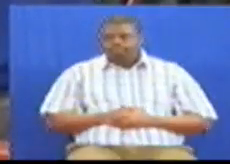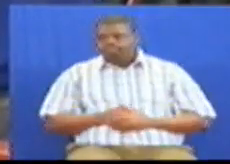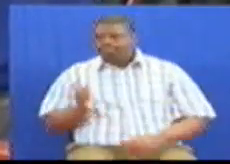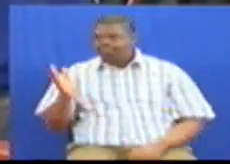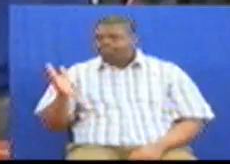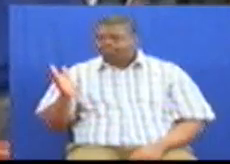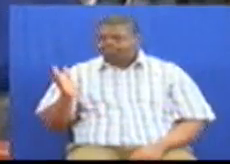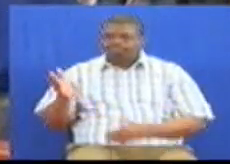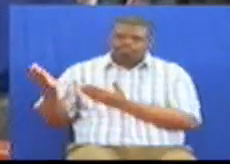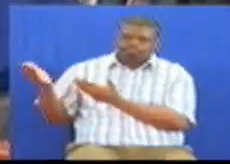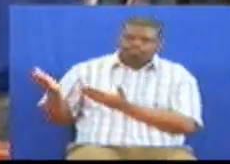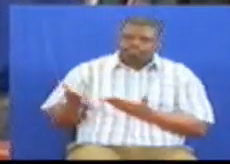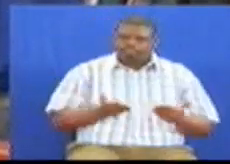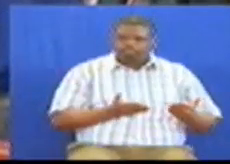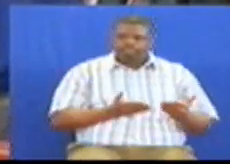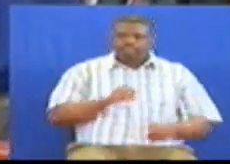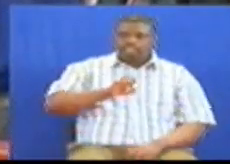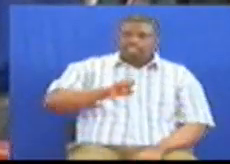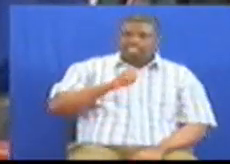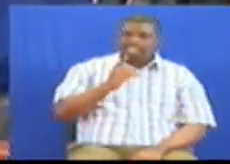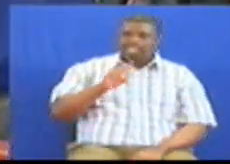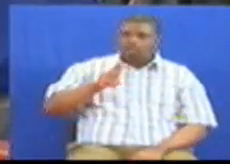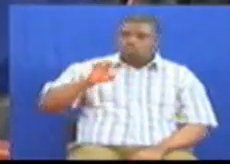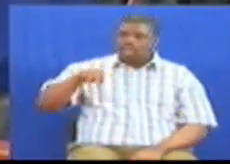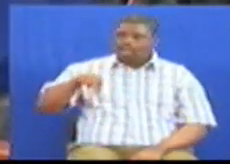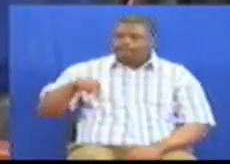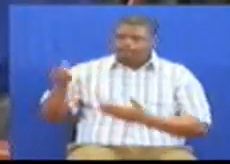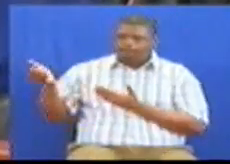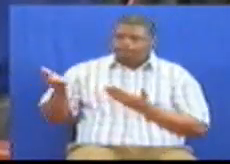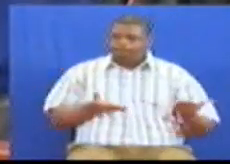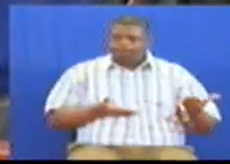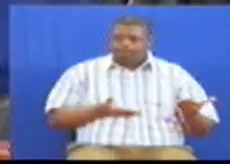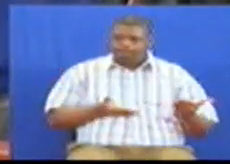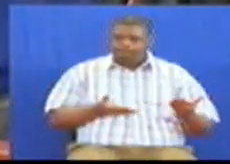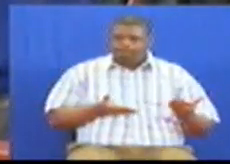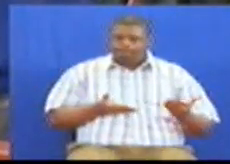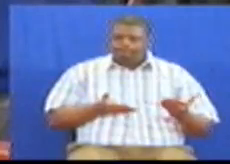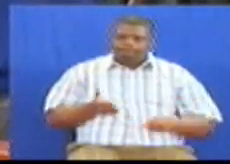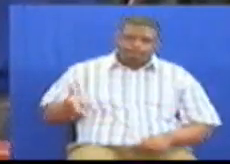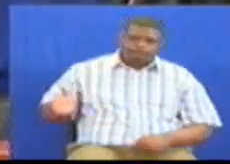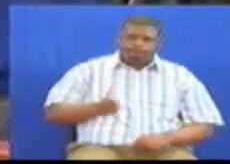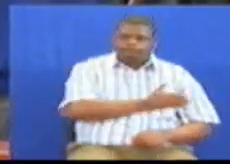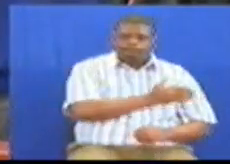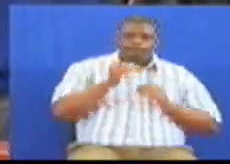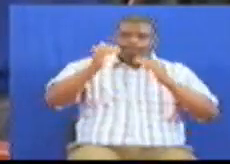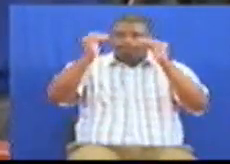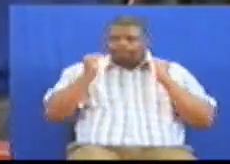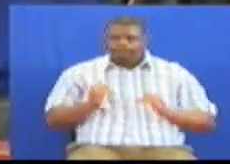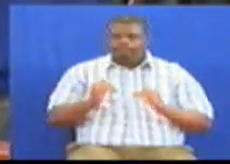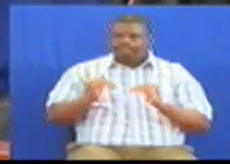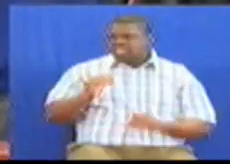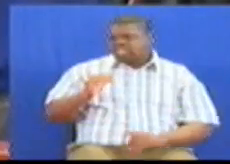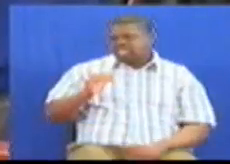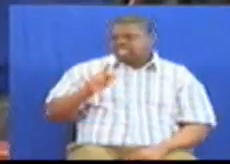Mheshimiwa Engineer Edwin Amandus Ngonyani atafuatiwa na Mheshimiwa Julius Kalanga Liza, Mheshimiwa